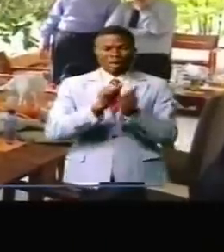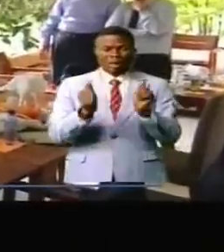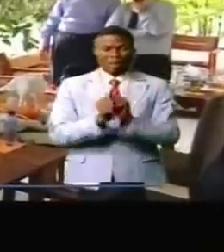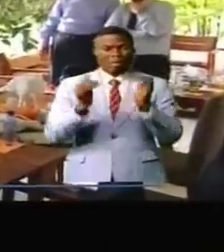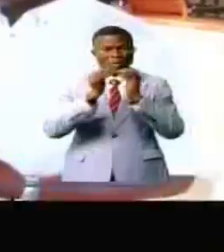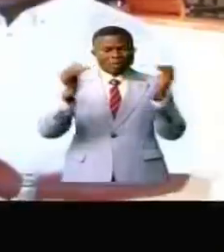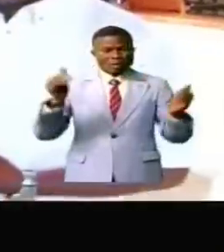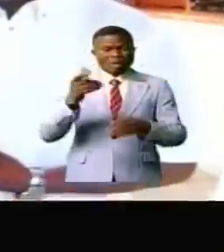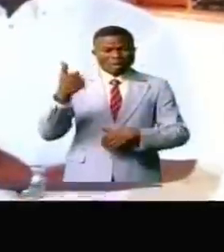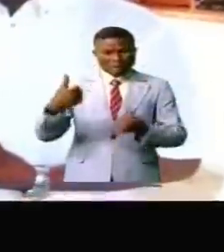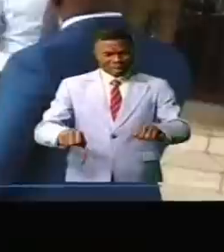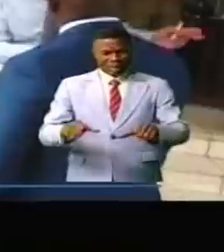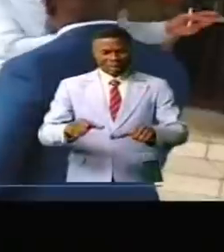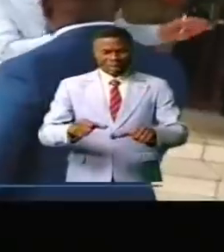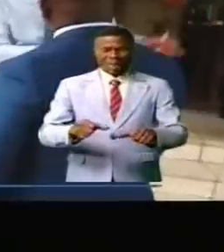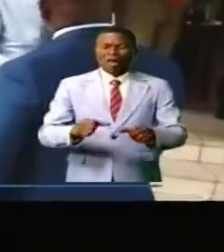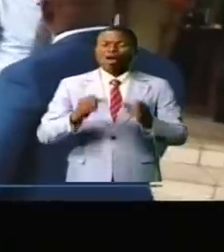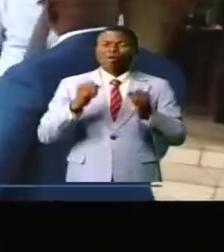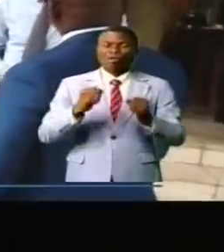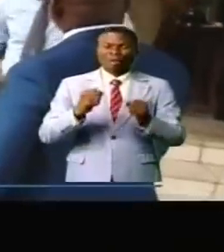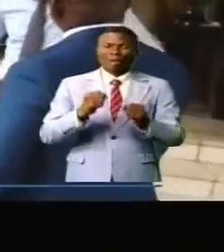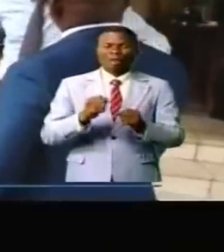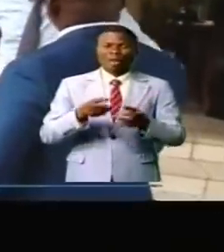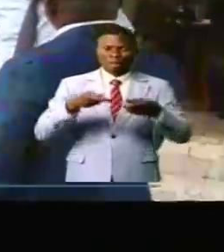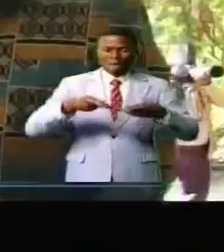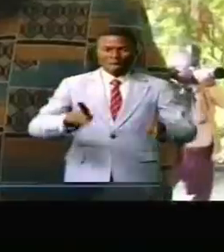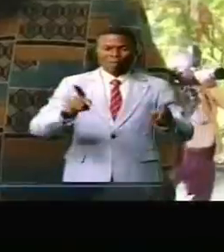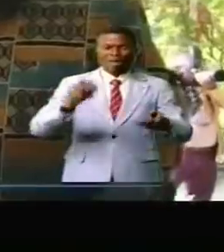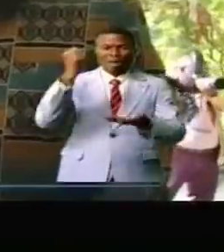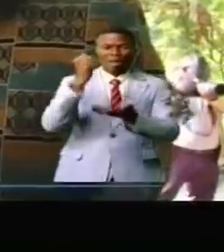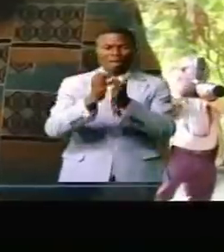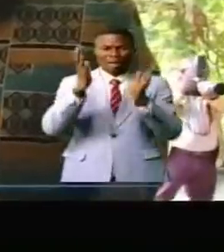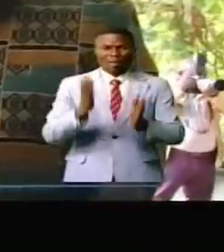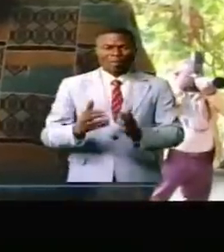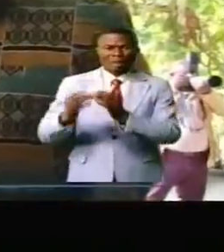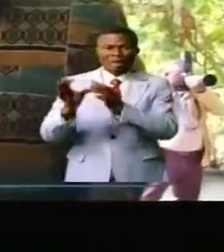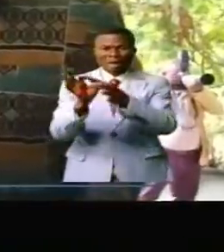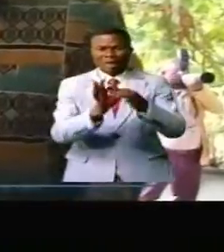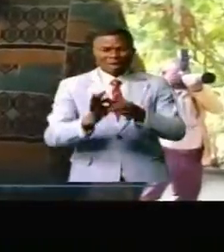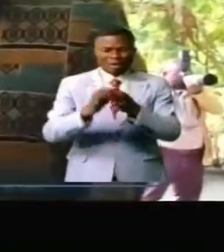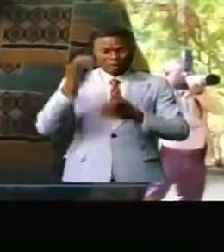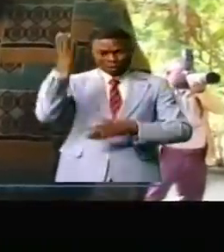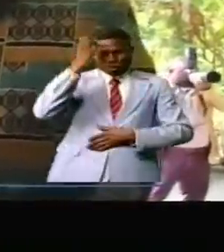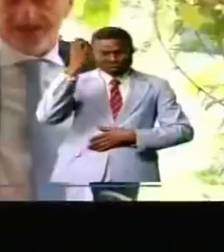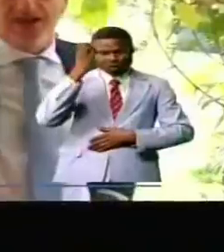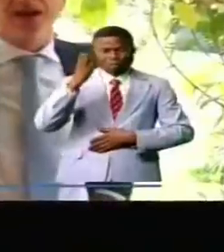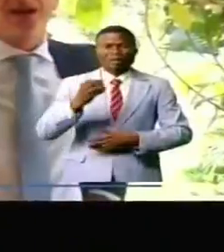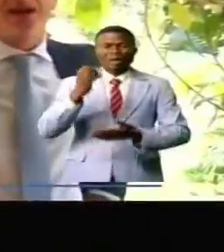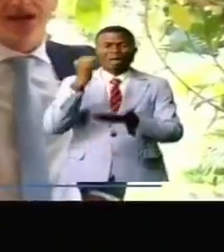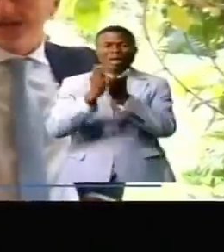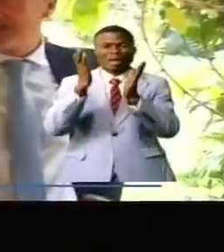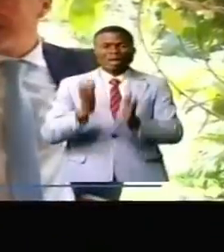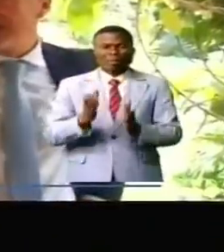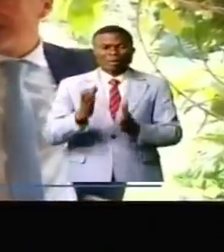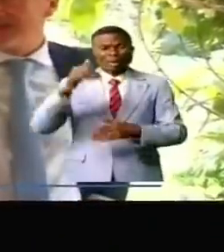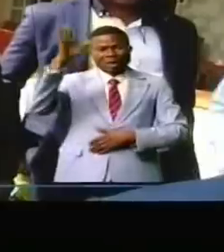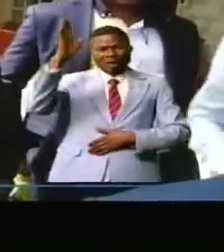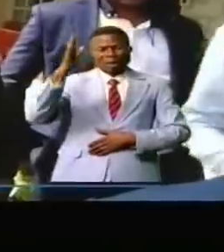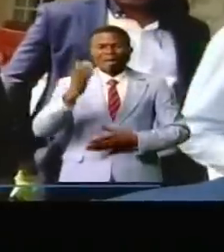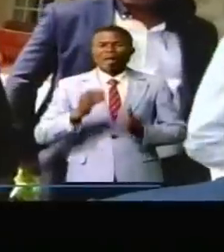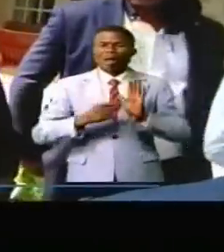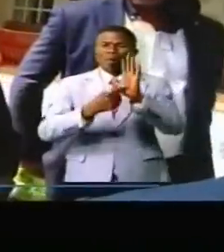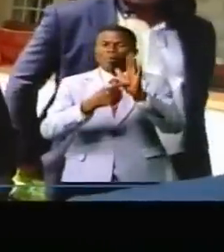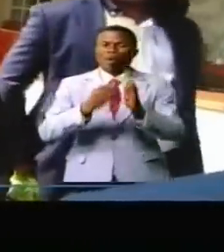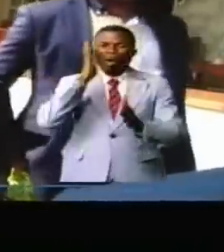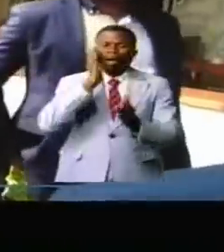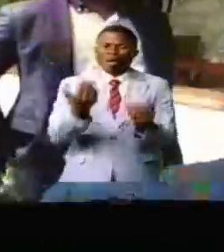Nairobi restent irréversibles. Par la voix de l'ambassadeur de l'Union européenne, les diplomates occidentaux réitèrent leur volonté